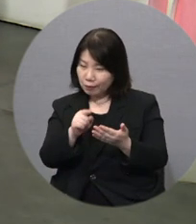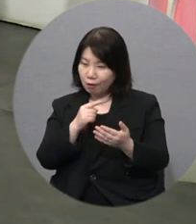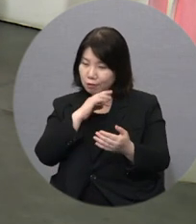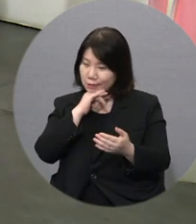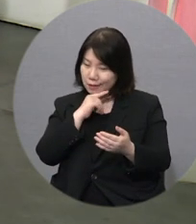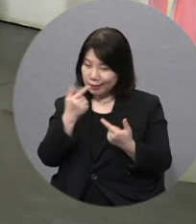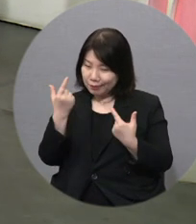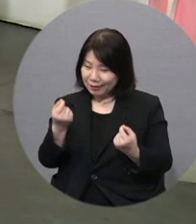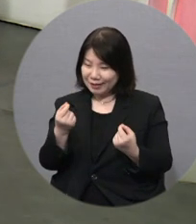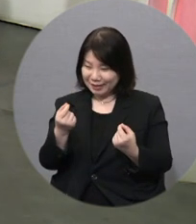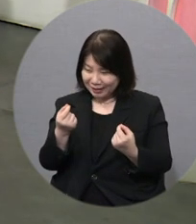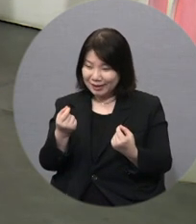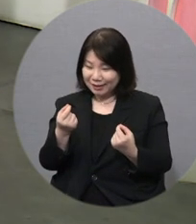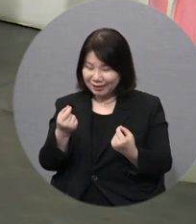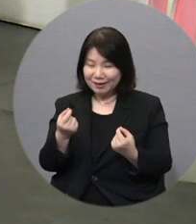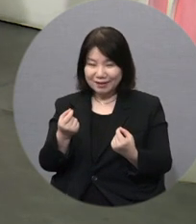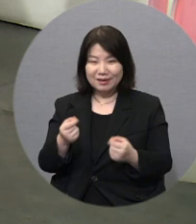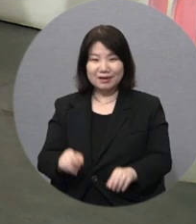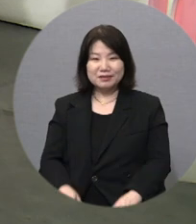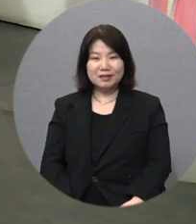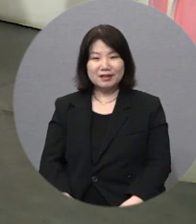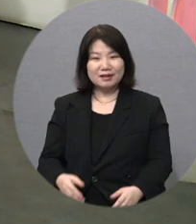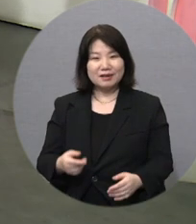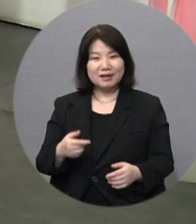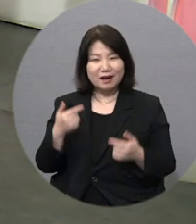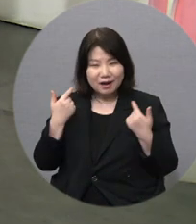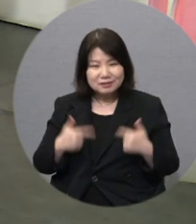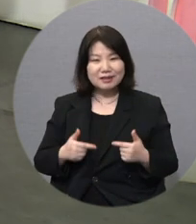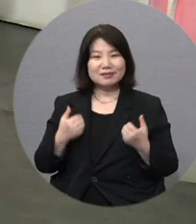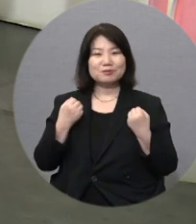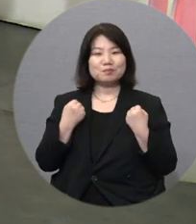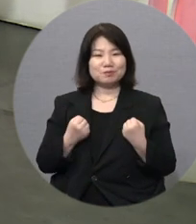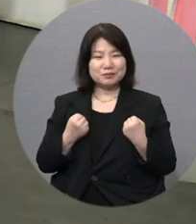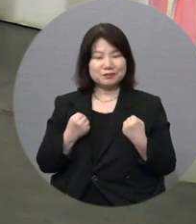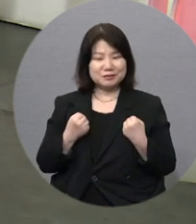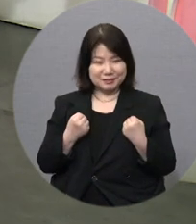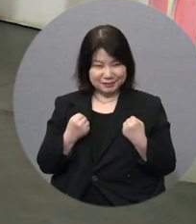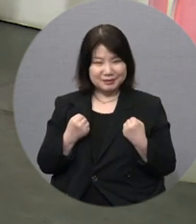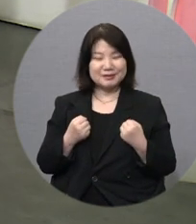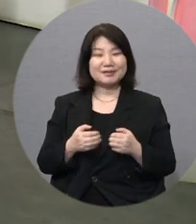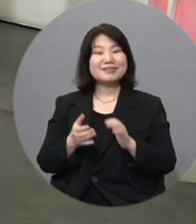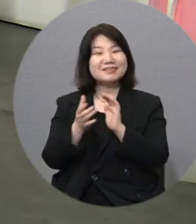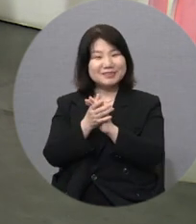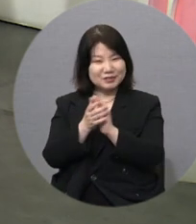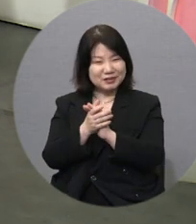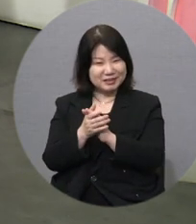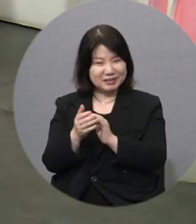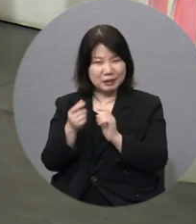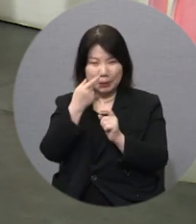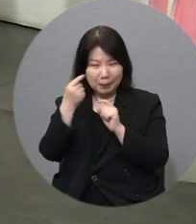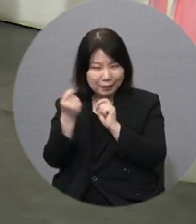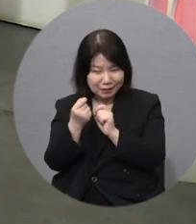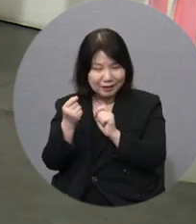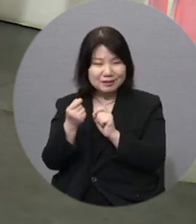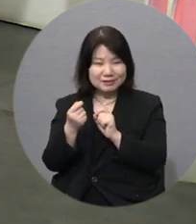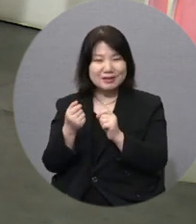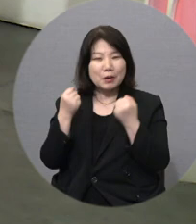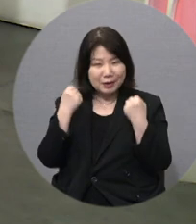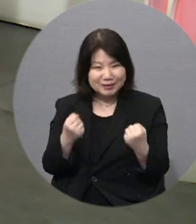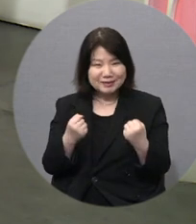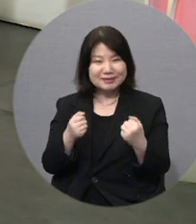가해라고 생각했는데 늘 하이팅 하십시오 서민채 또 응원해 주시고 우린 친구니까 아